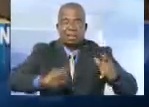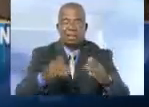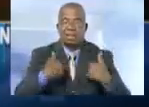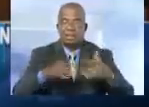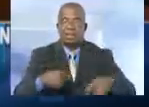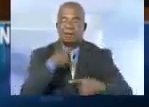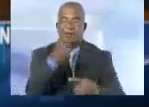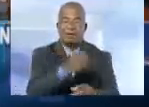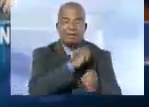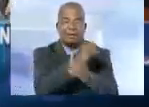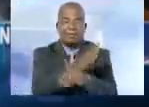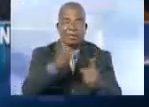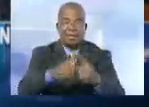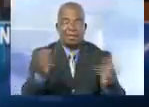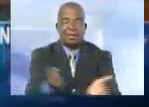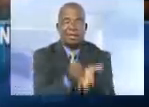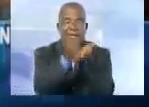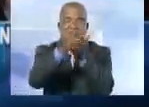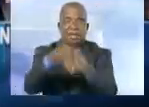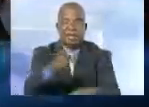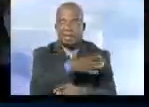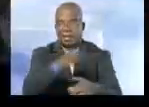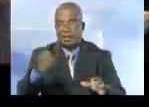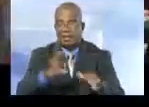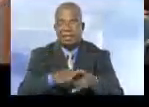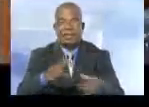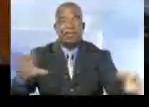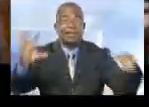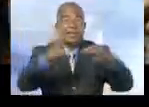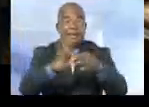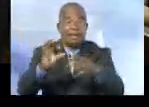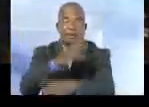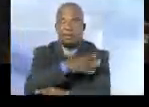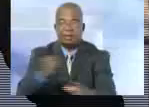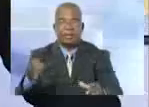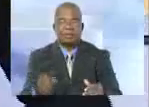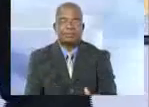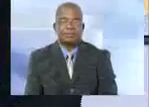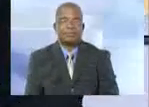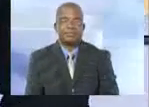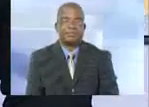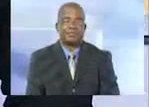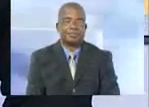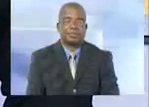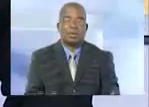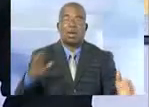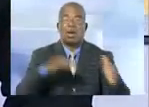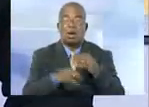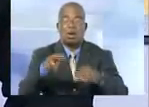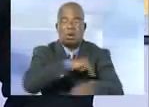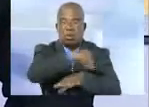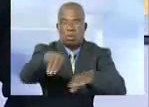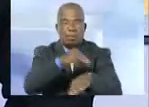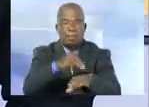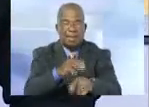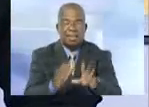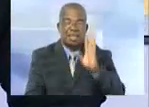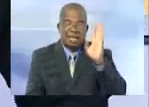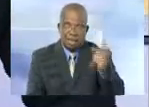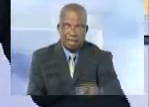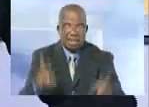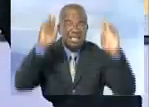également prête à accompagner le processus de reconstruction en cours. Au Mali, la menace djihadiste